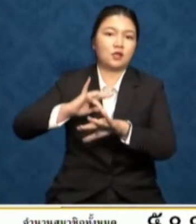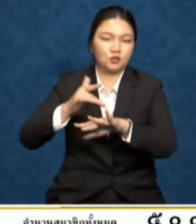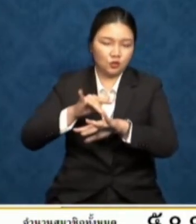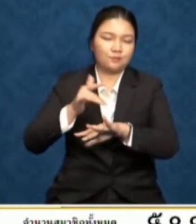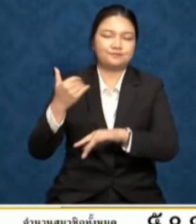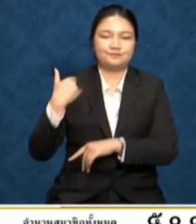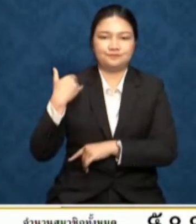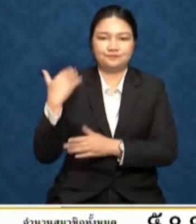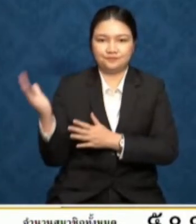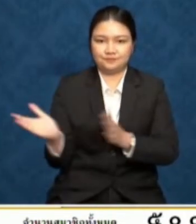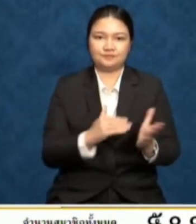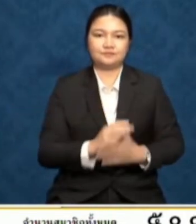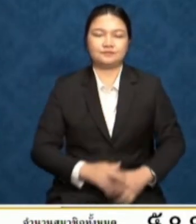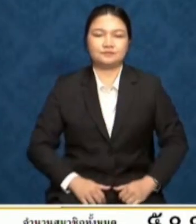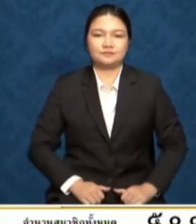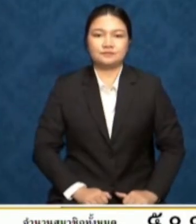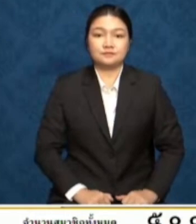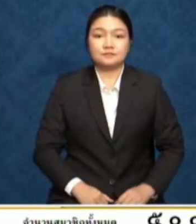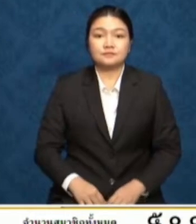ประกณสุทายครั